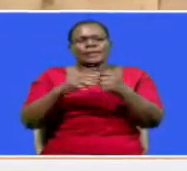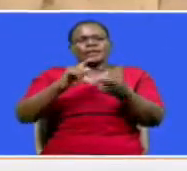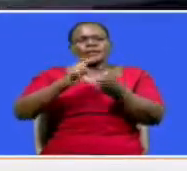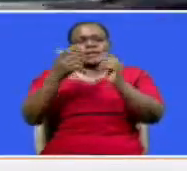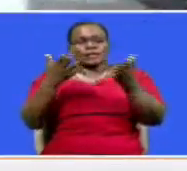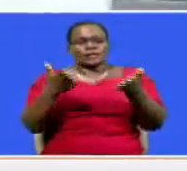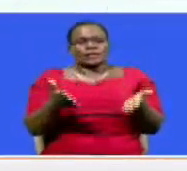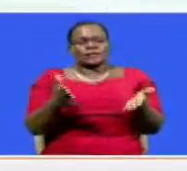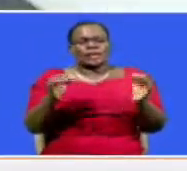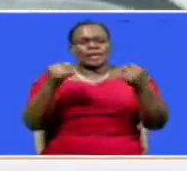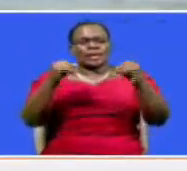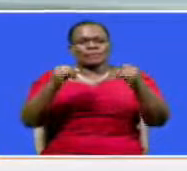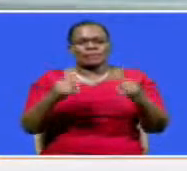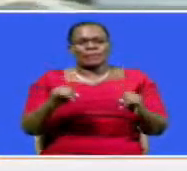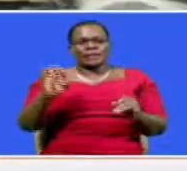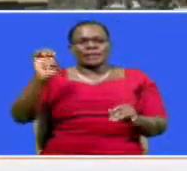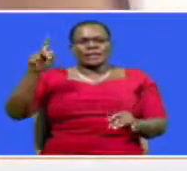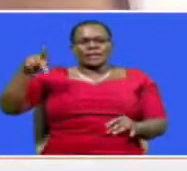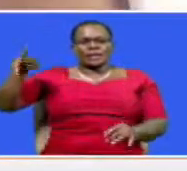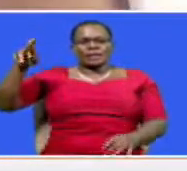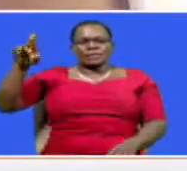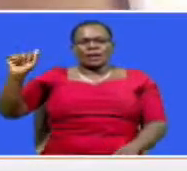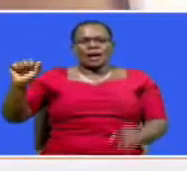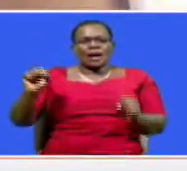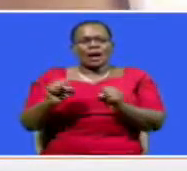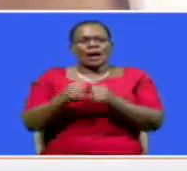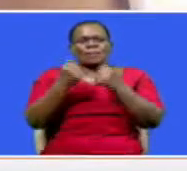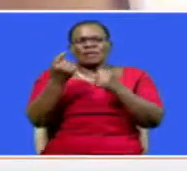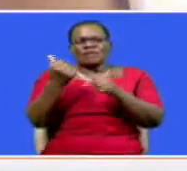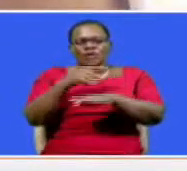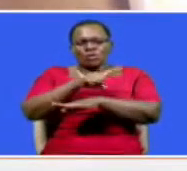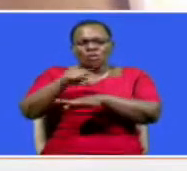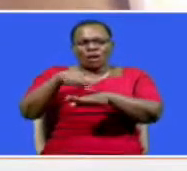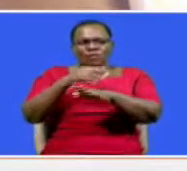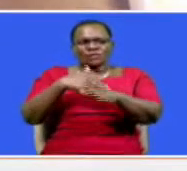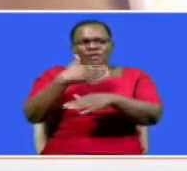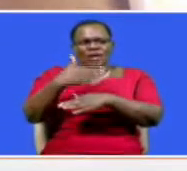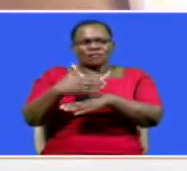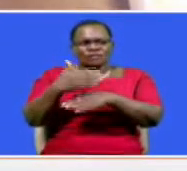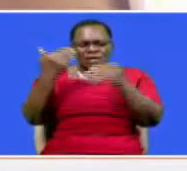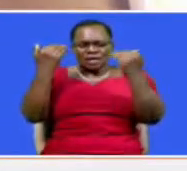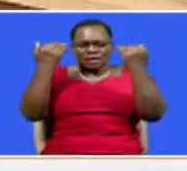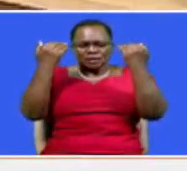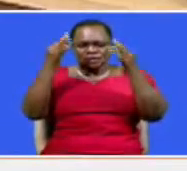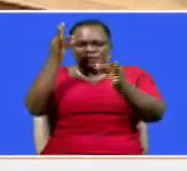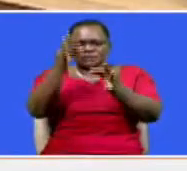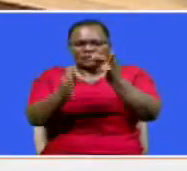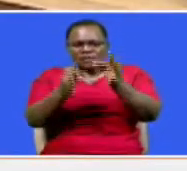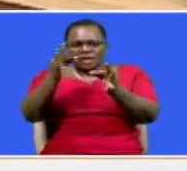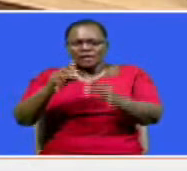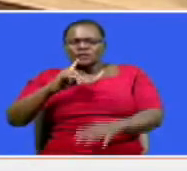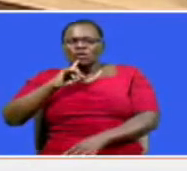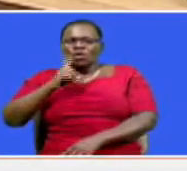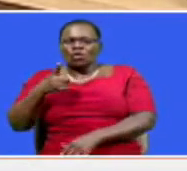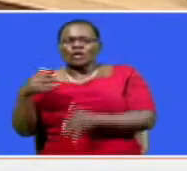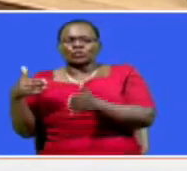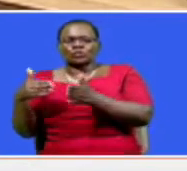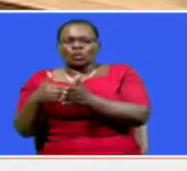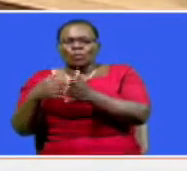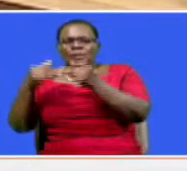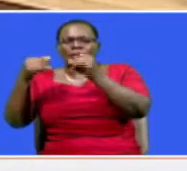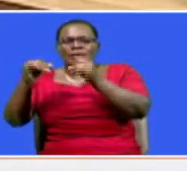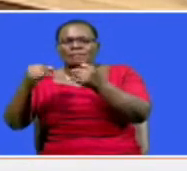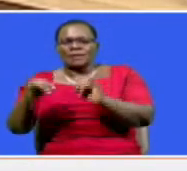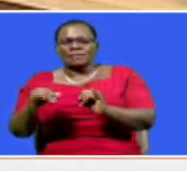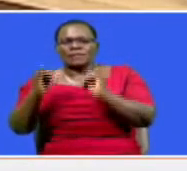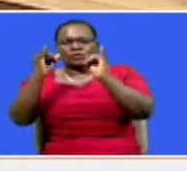Mabadiliko hayo yaliyotekelezwa na EPRA yalitendeka saa chache tu baada ya jaji Mugure Tande kutoa uamuzi wa kusitisha utekelezaji